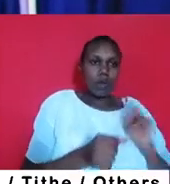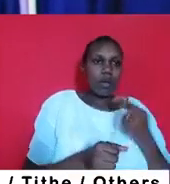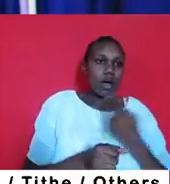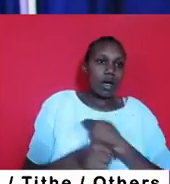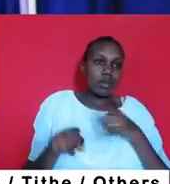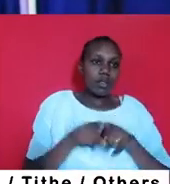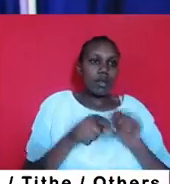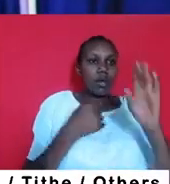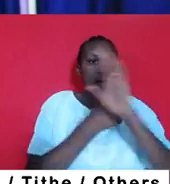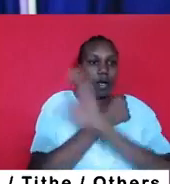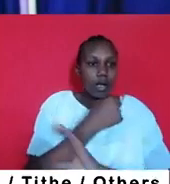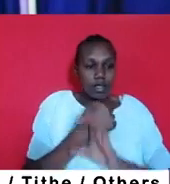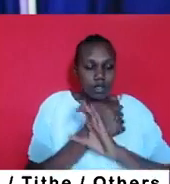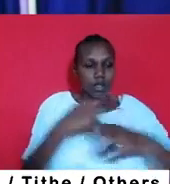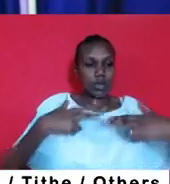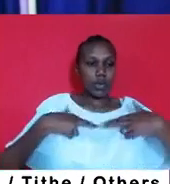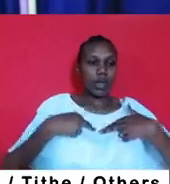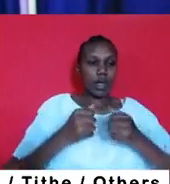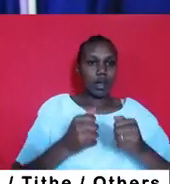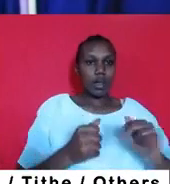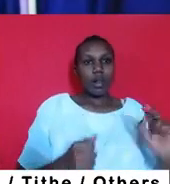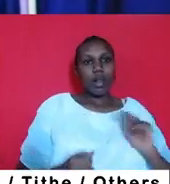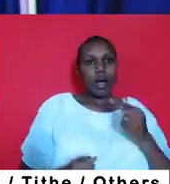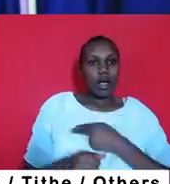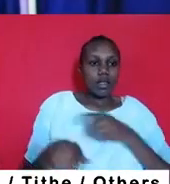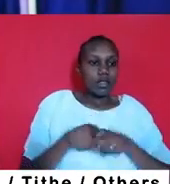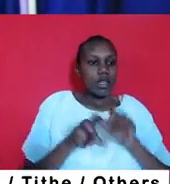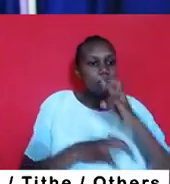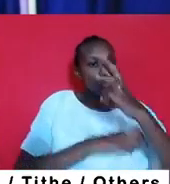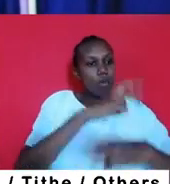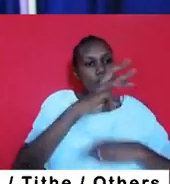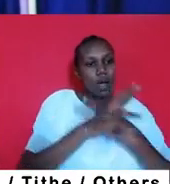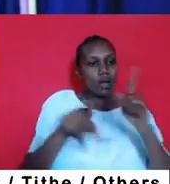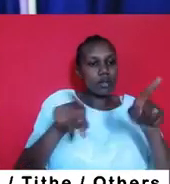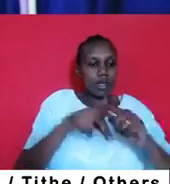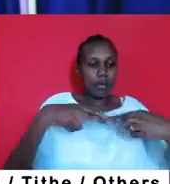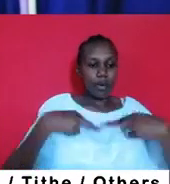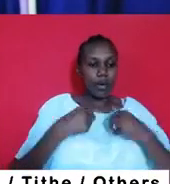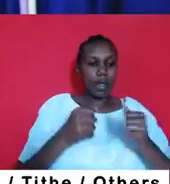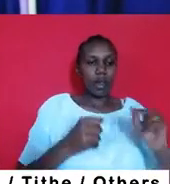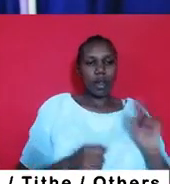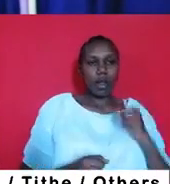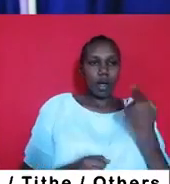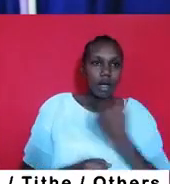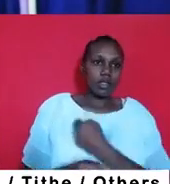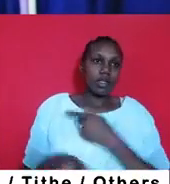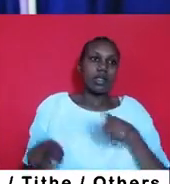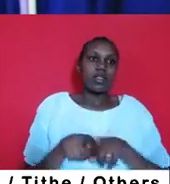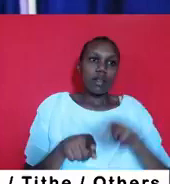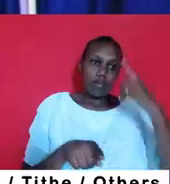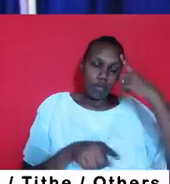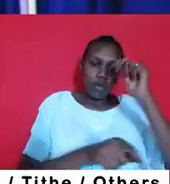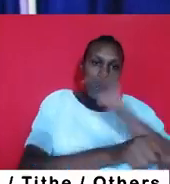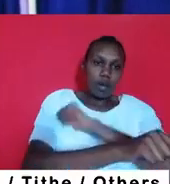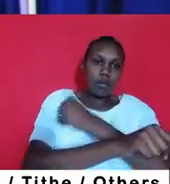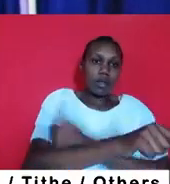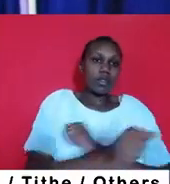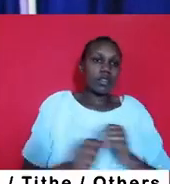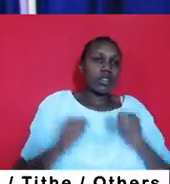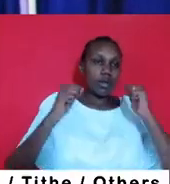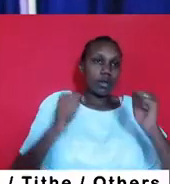Kama nchi utuponye, kama dunia Mungu utuponye. Na kwa uwezo wako mkuu